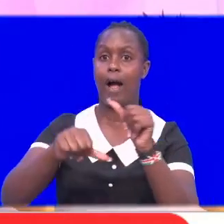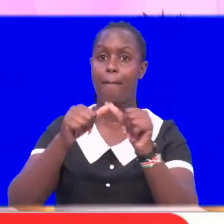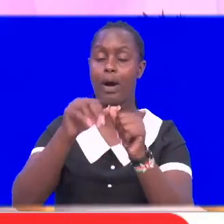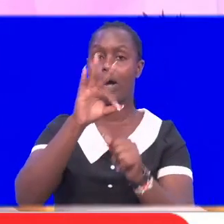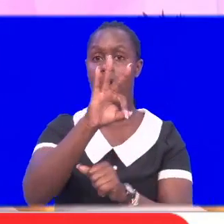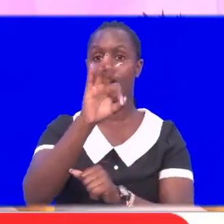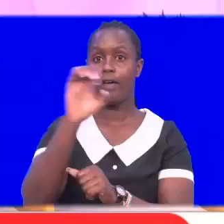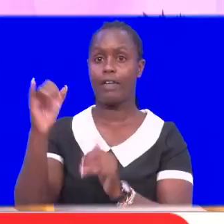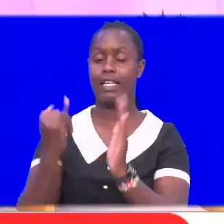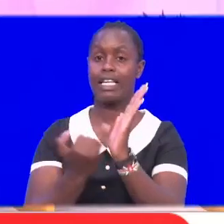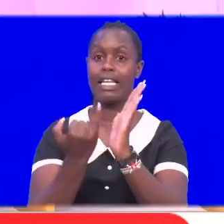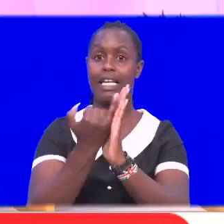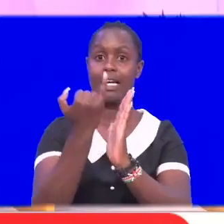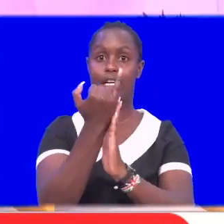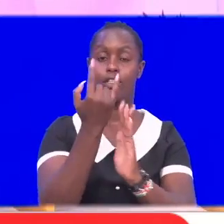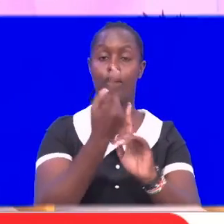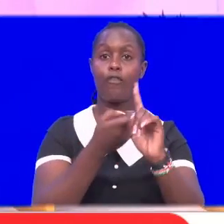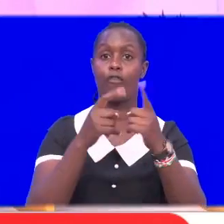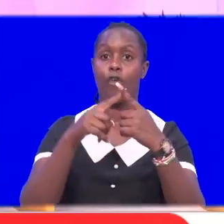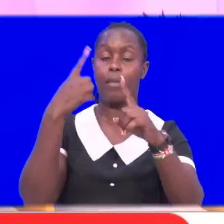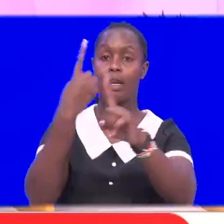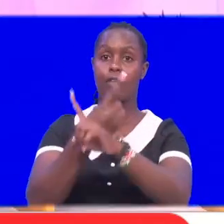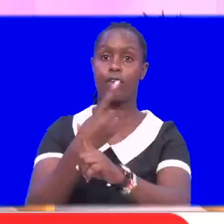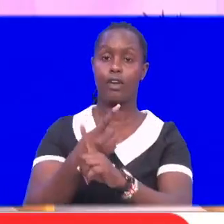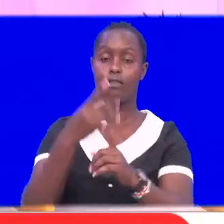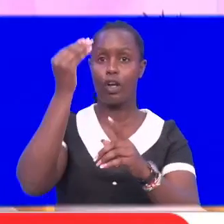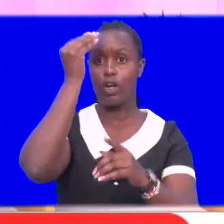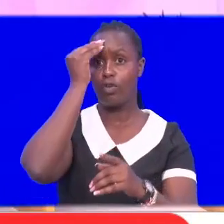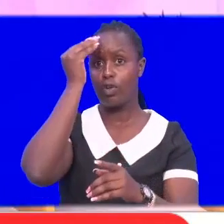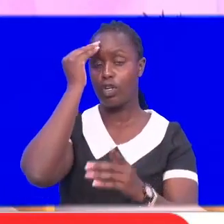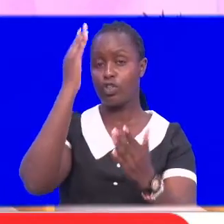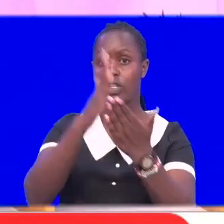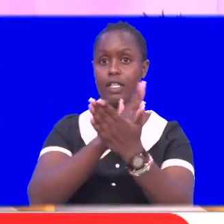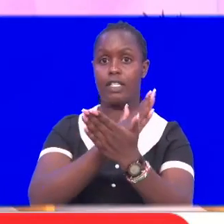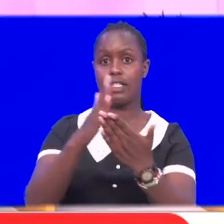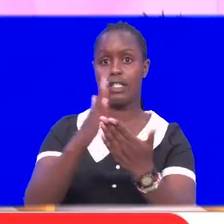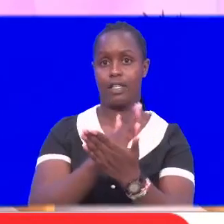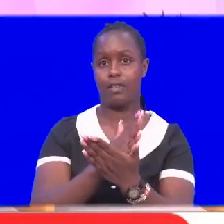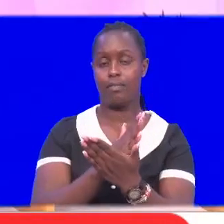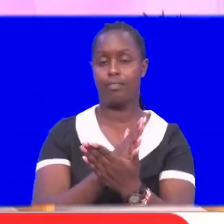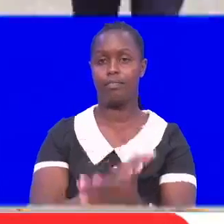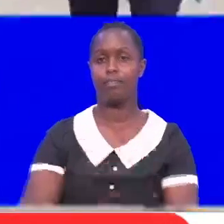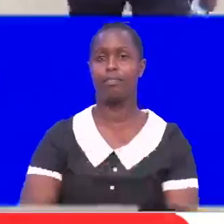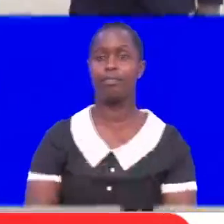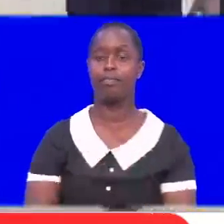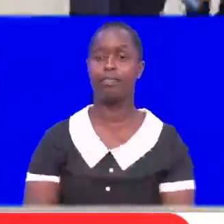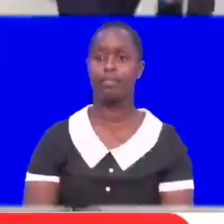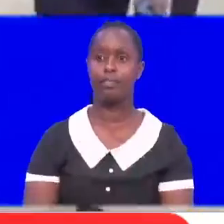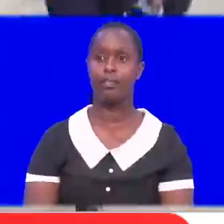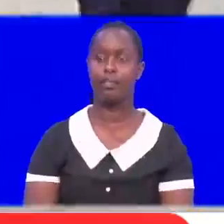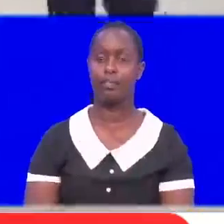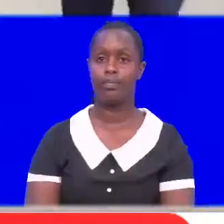ya washikadau mbalimbali katika sekta ya elimu. Zinab Mohamed na taarifa hiyo.